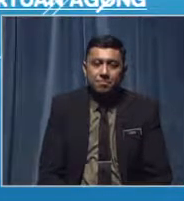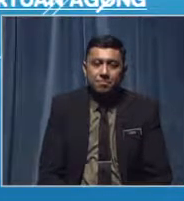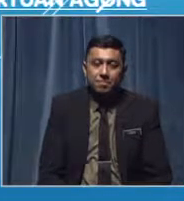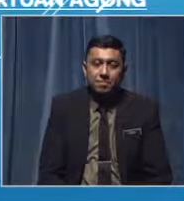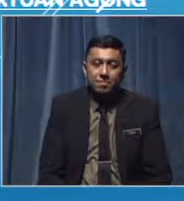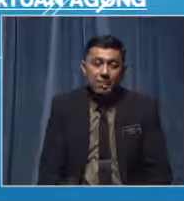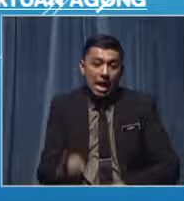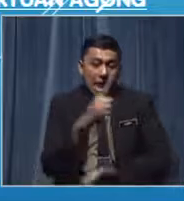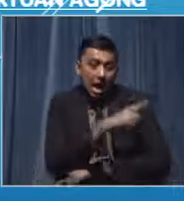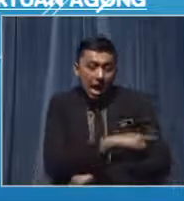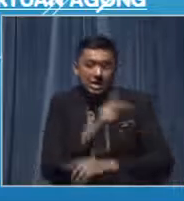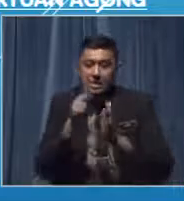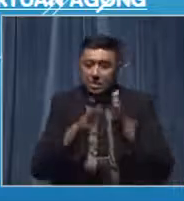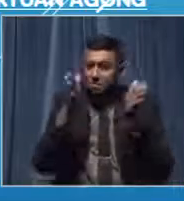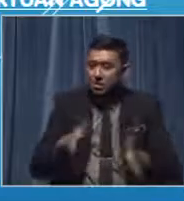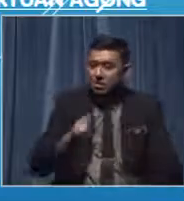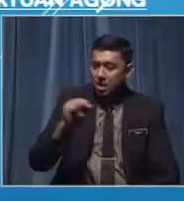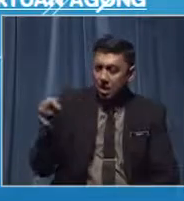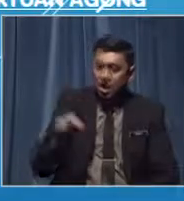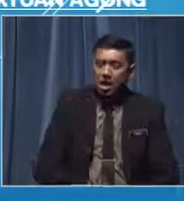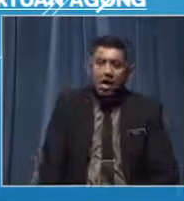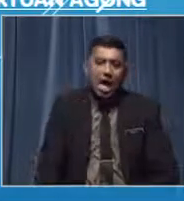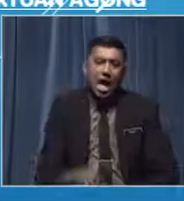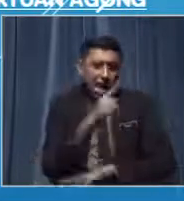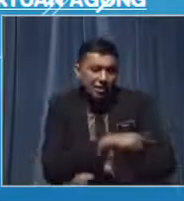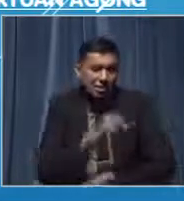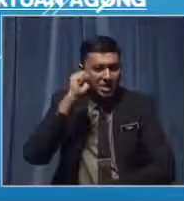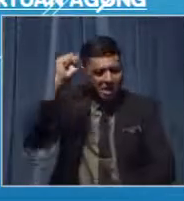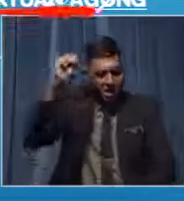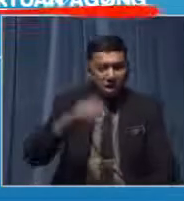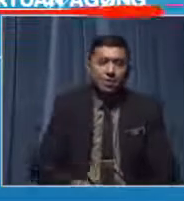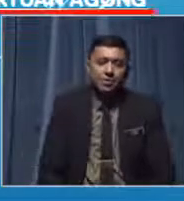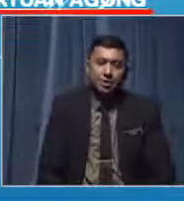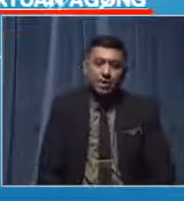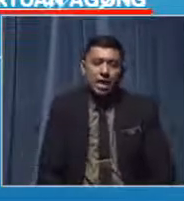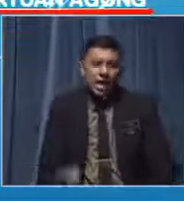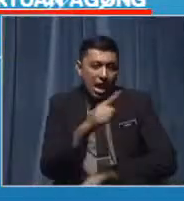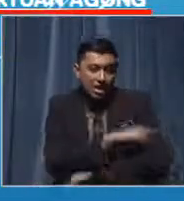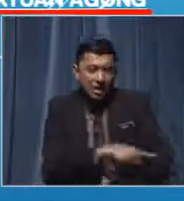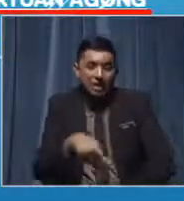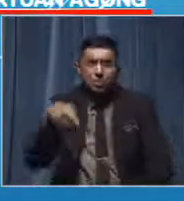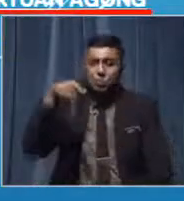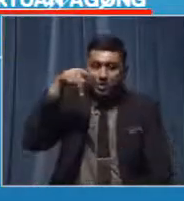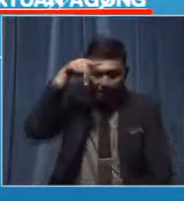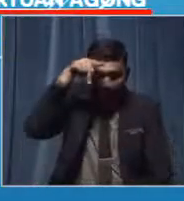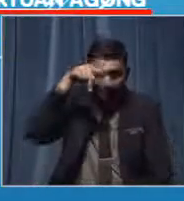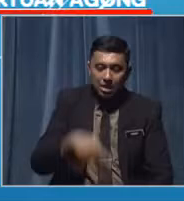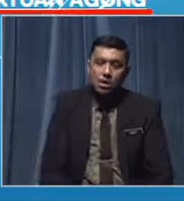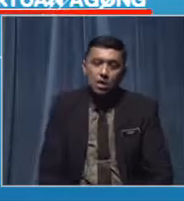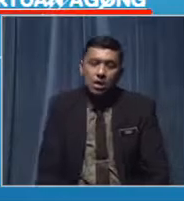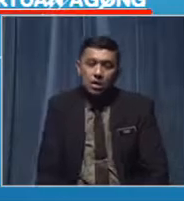Hari Kebangsaan atau Hari Kemerdekaan. Hari Keputeraan Duli Yang Maha